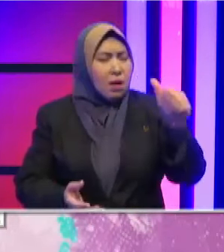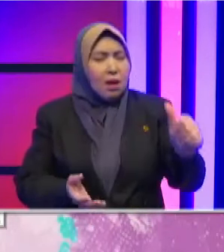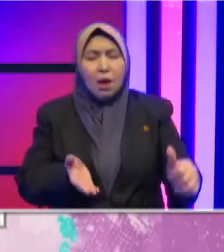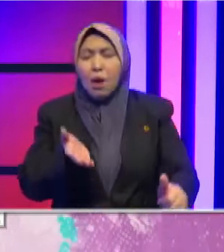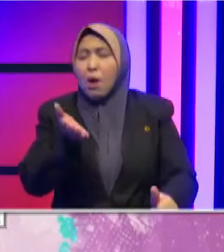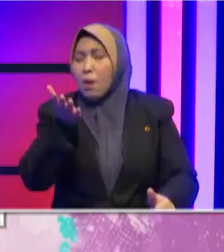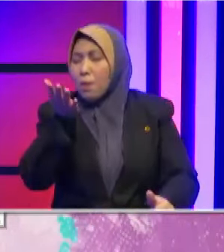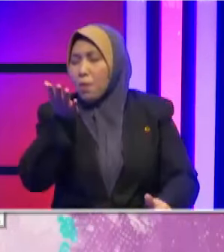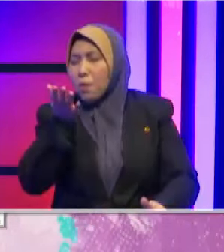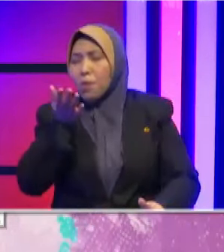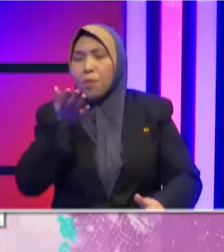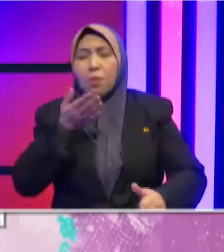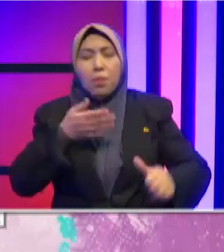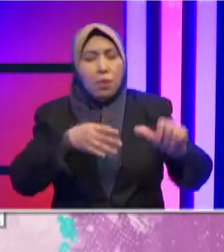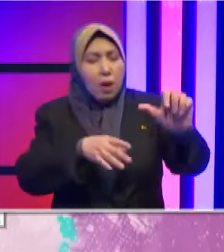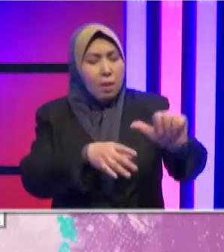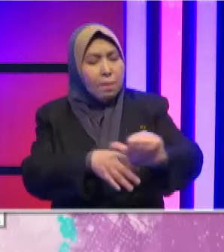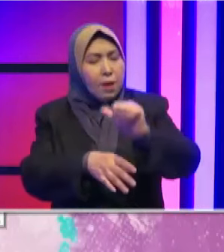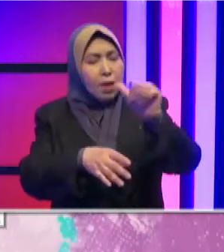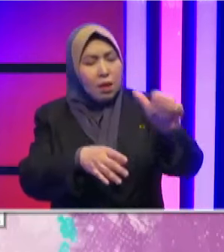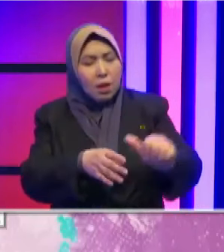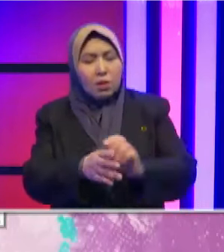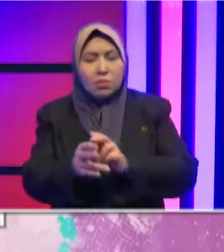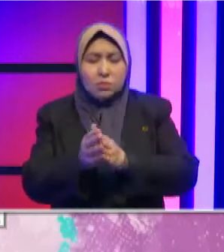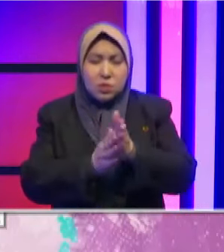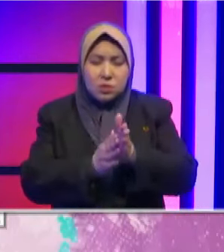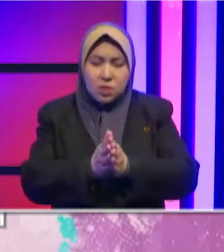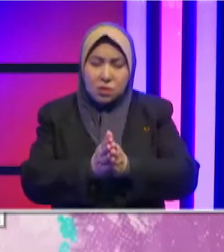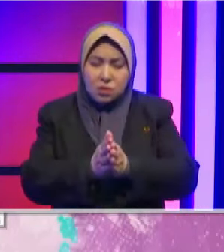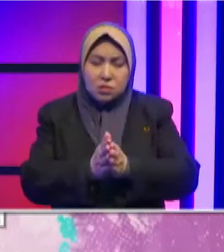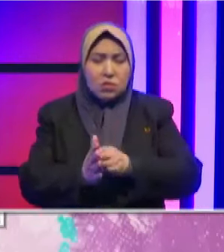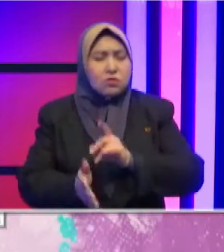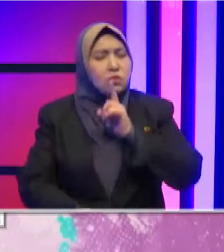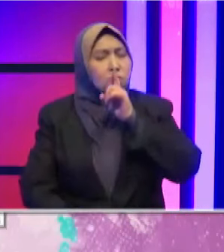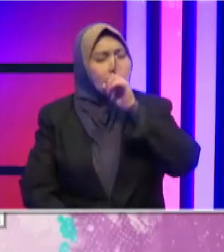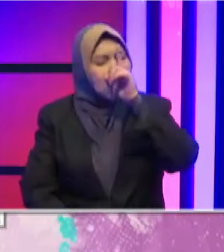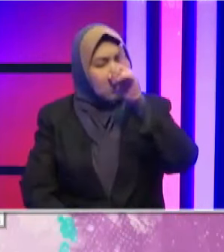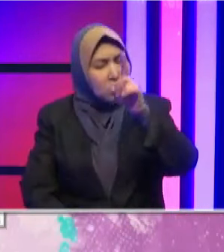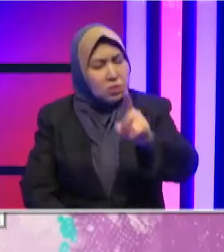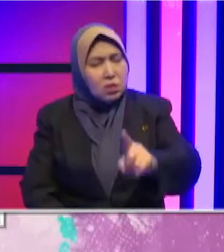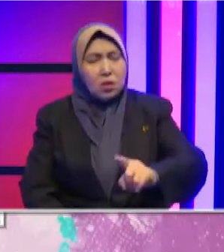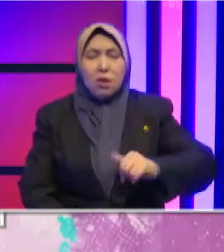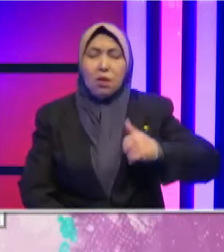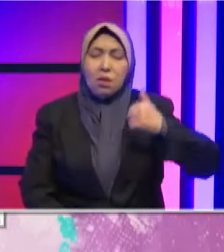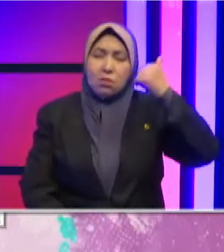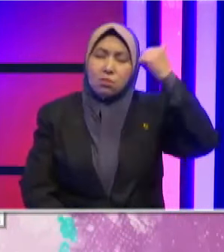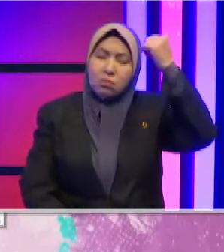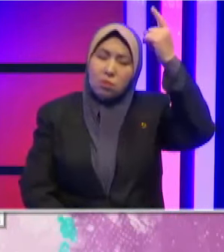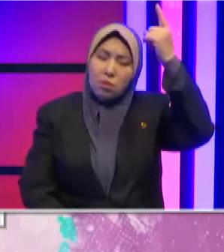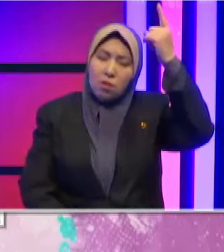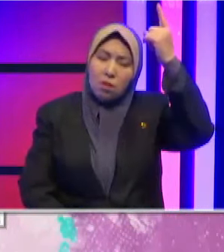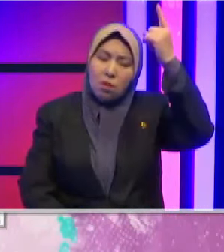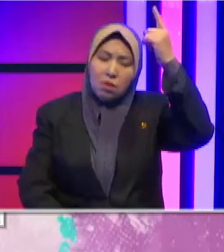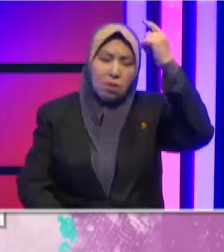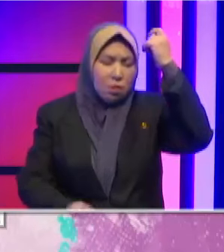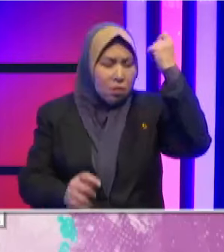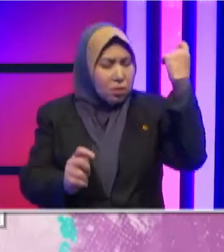zulaikho ronally Syaikh move Ronald